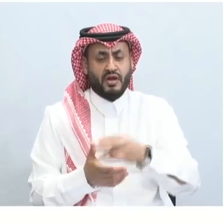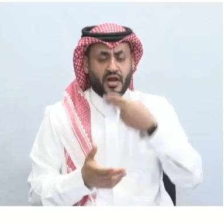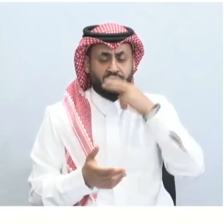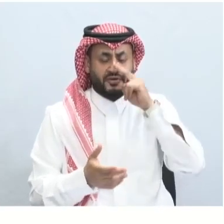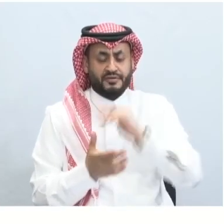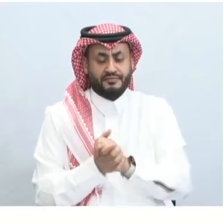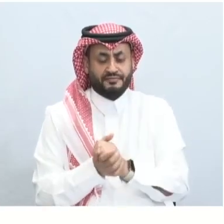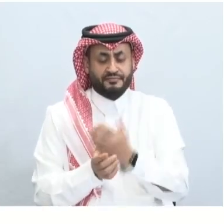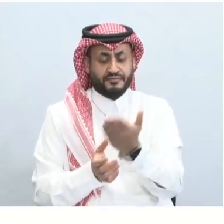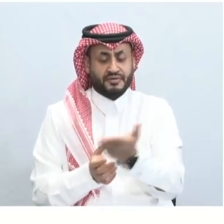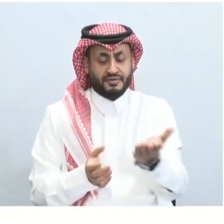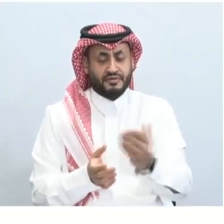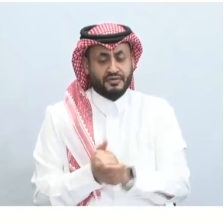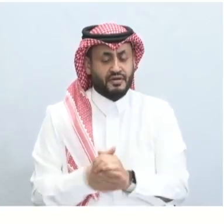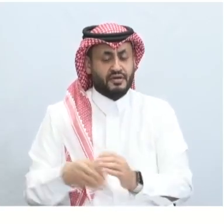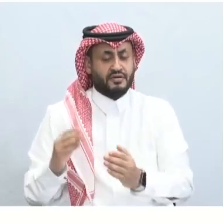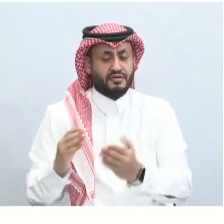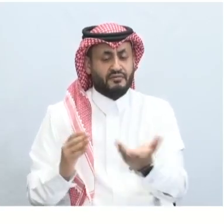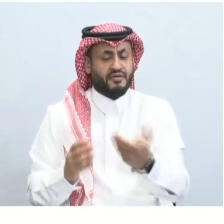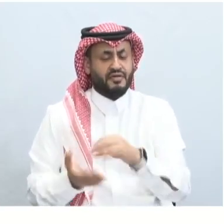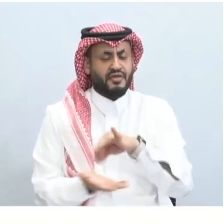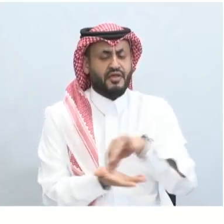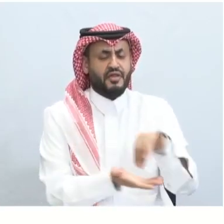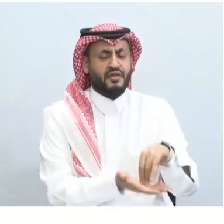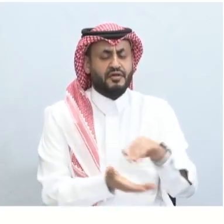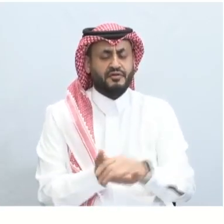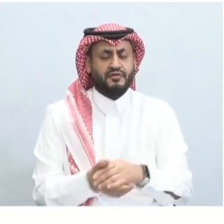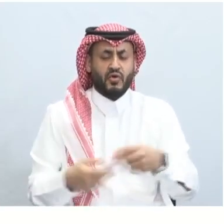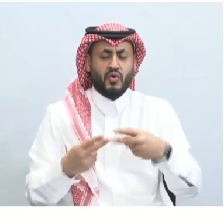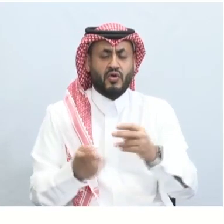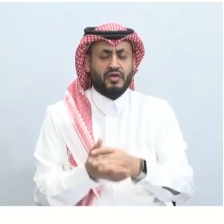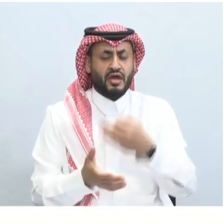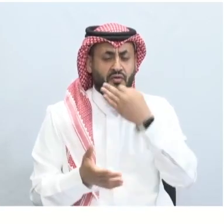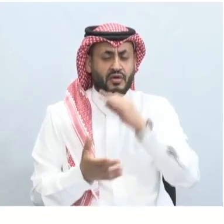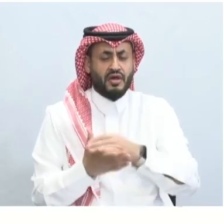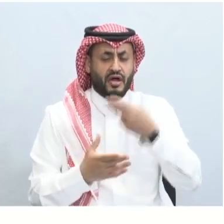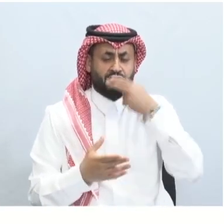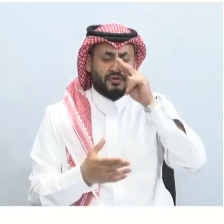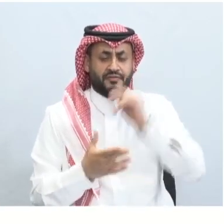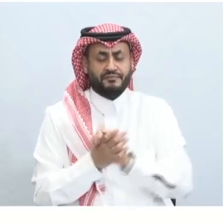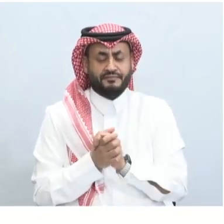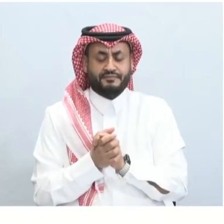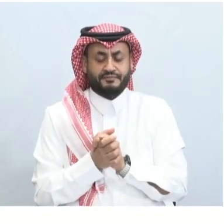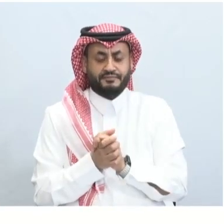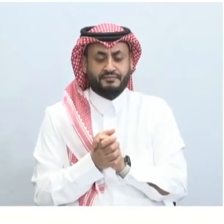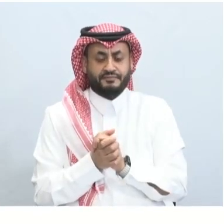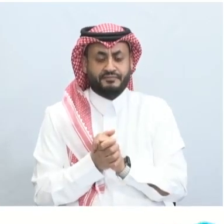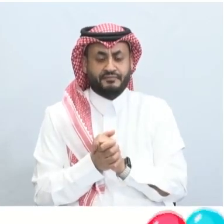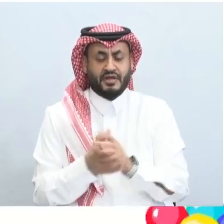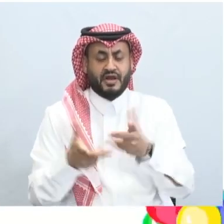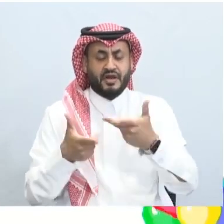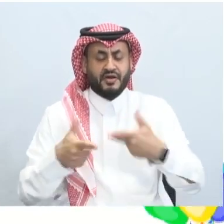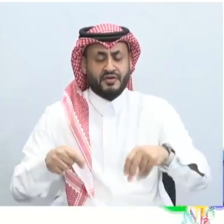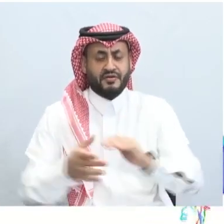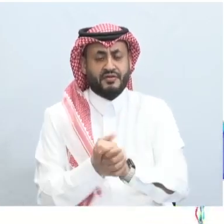لله فلا بد اود منك ان تذكر هذه المواضع التي يشرع فيها قول الحمد لله وبذلك نكون